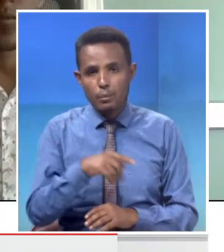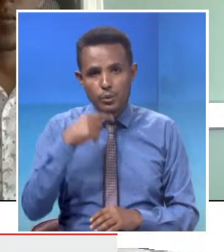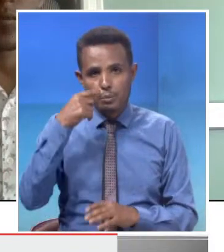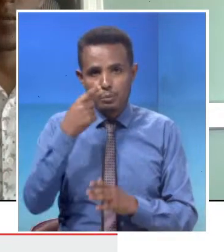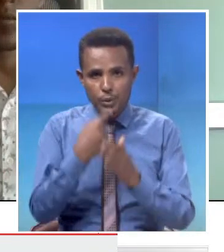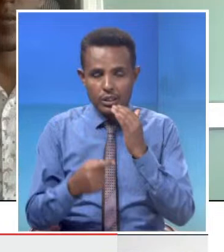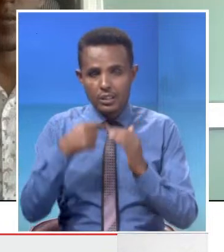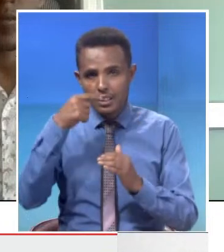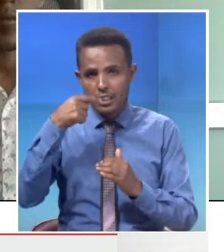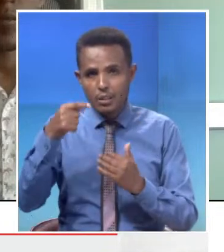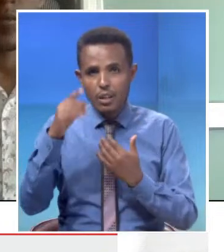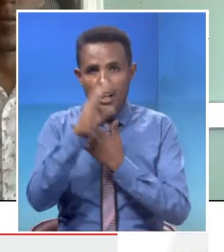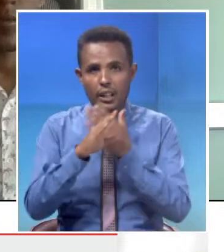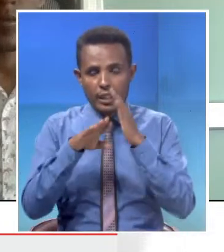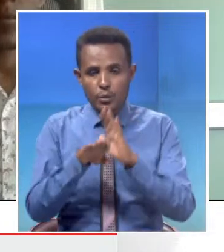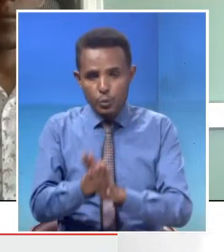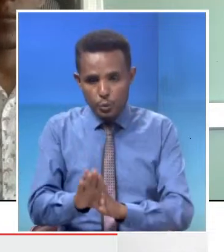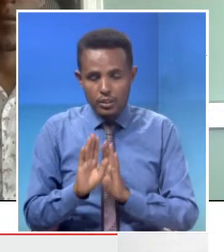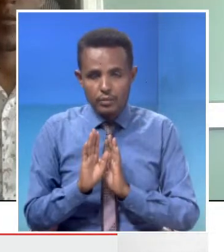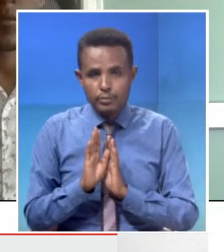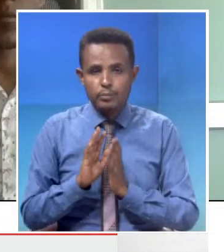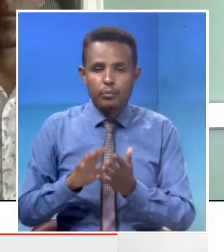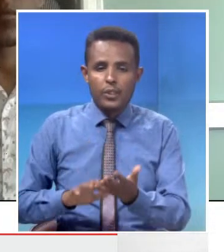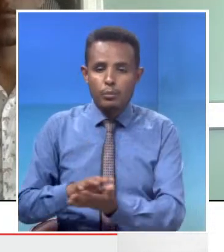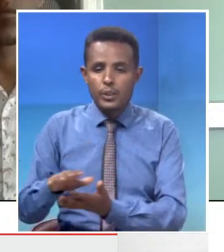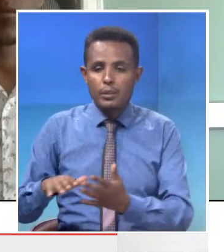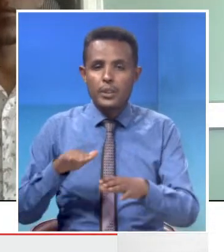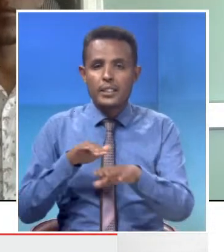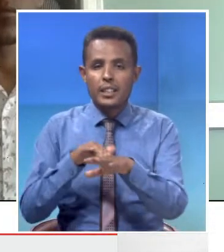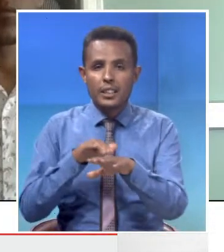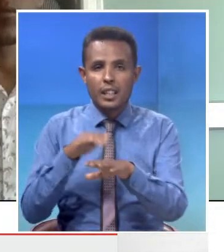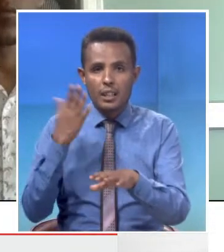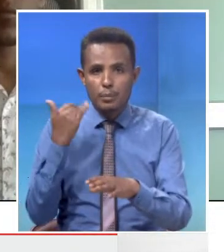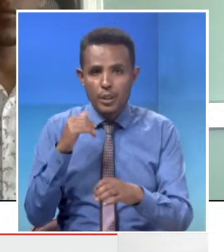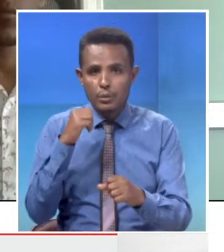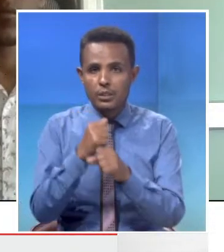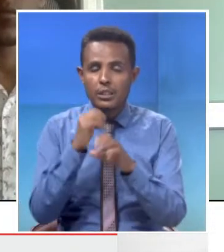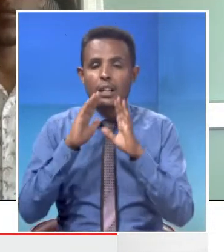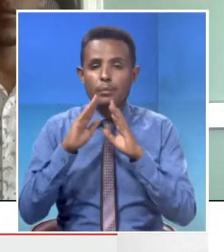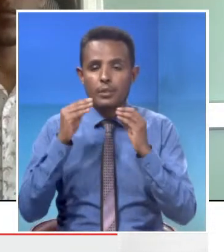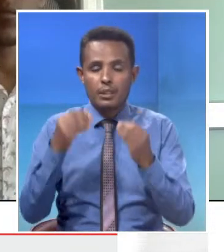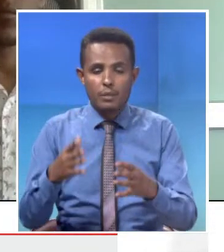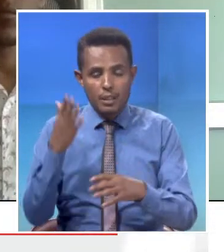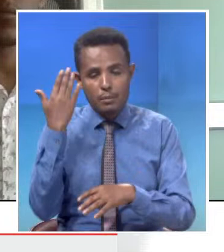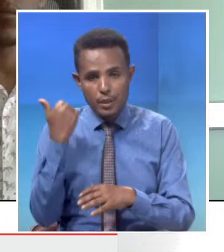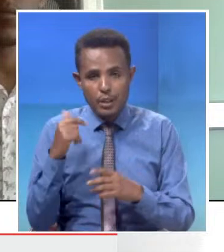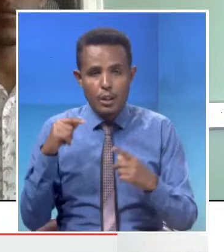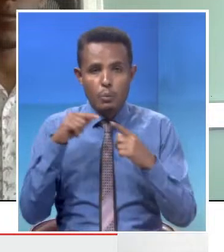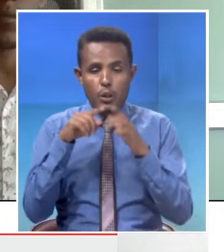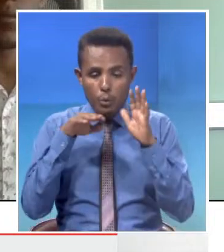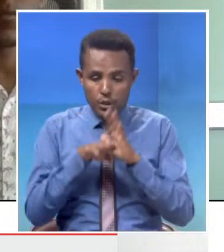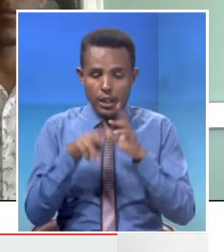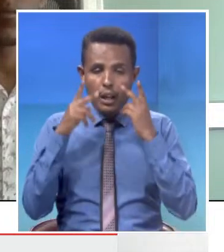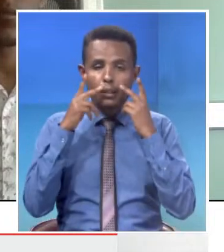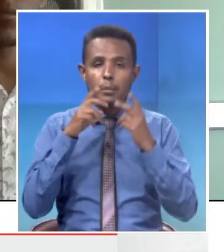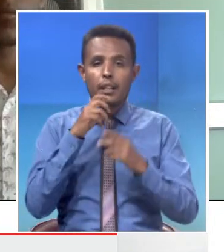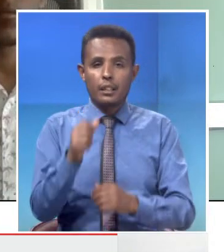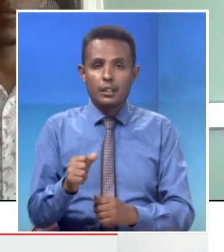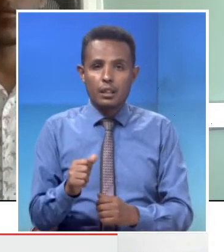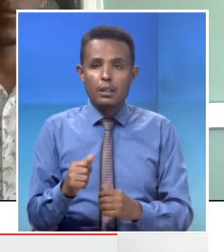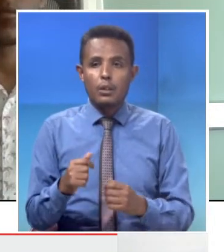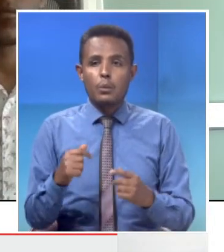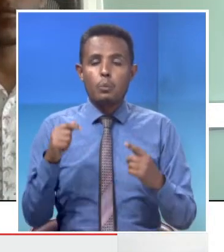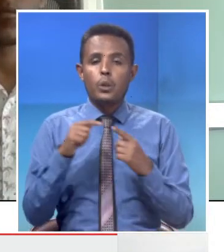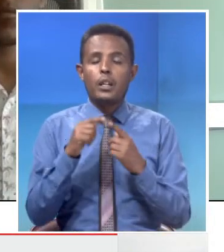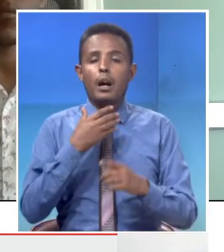ሀገራችን ውስጥ ብጥብጥ ይስነሳ የነበረው፣ ሰላም ይጸፋ የነበረው። ወደ ውስጣችን አልተመለከት፣ ወደ